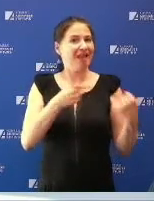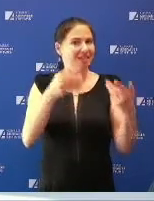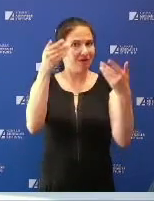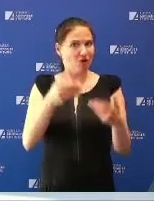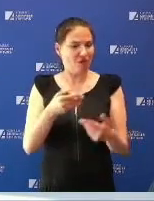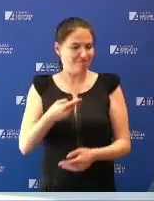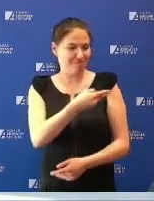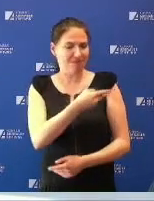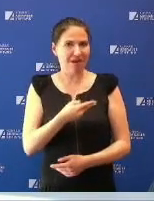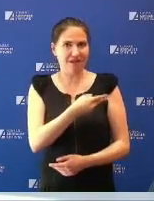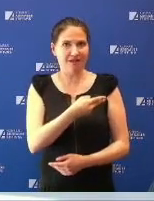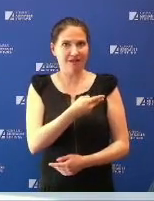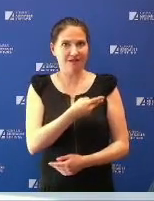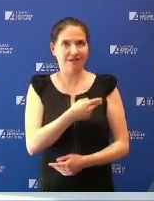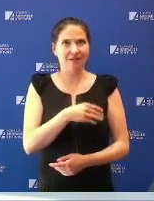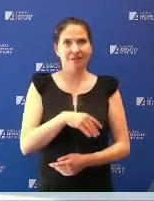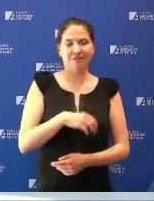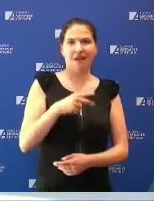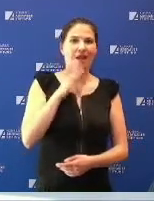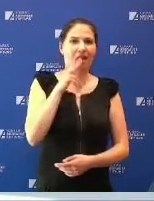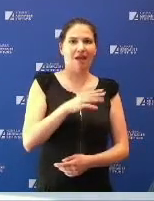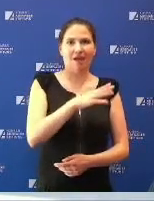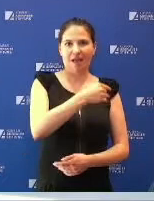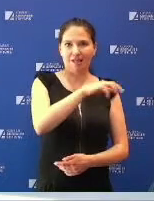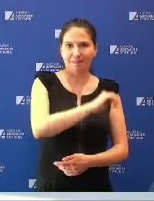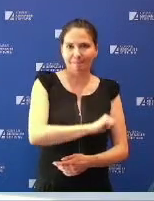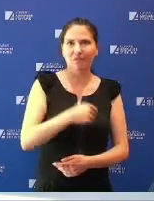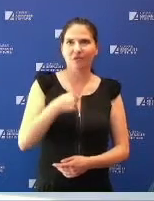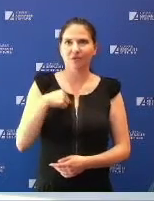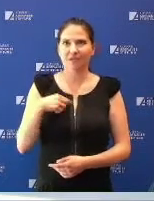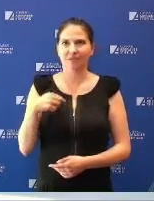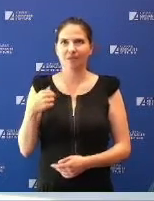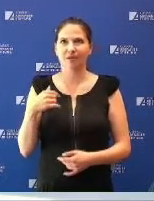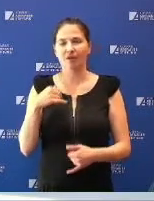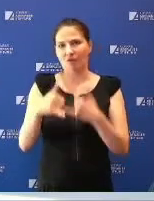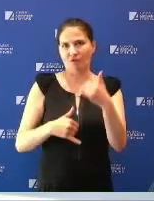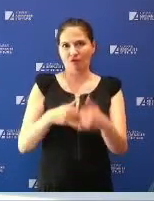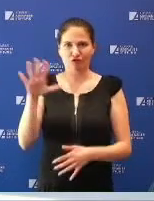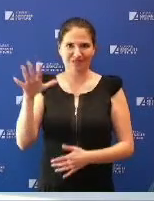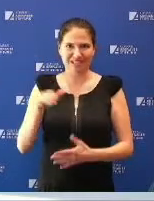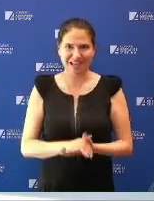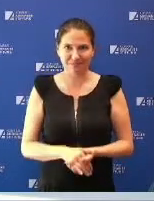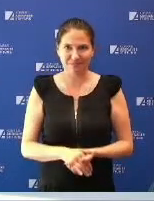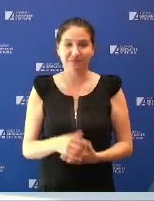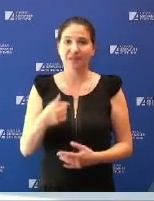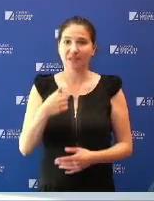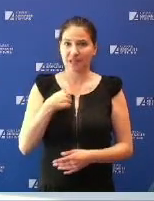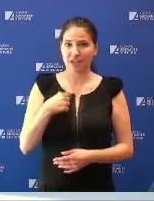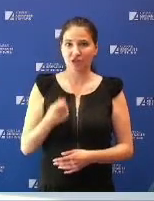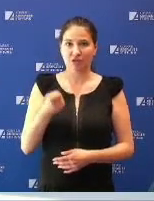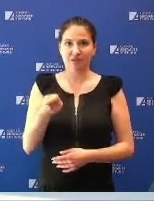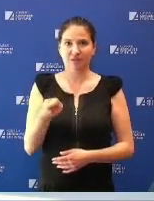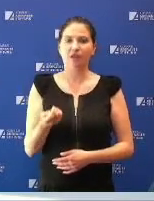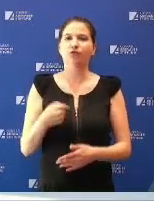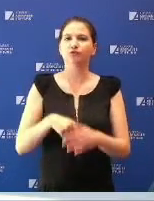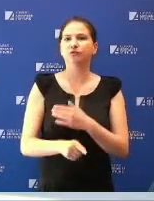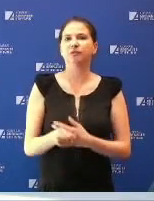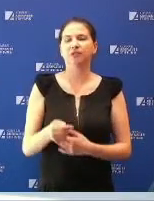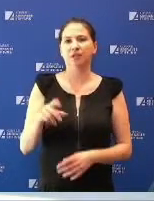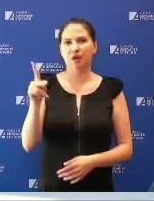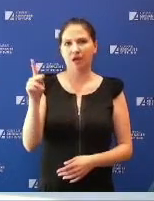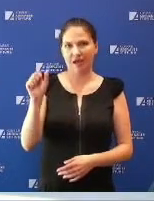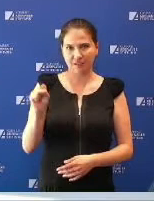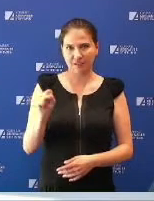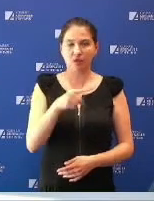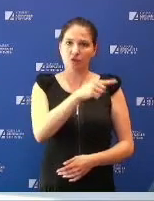von uns, mir Miguel Helm, und neben mir steht... Ich bin Liane Schlitzer, herzlich willkommen. Ich bin Stipendiatin der Konrad-Adenauer-Stiftung, Miguel